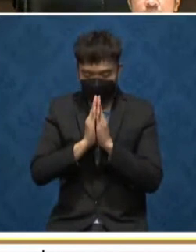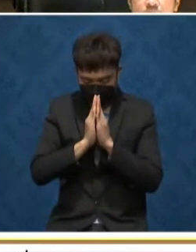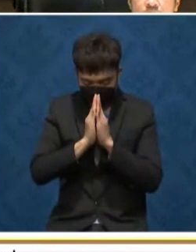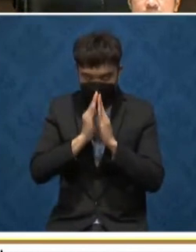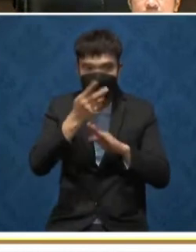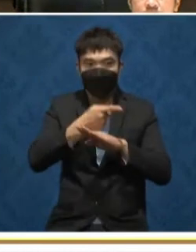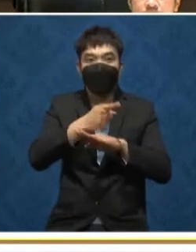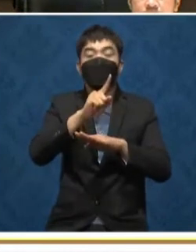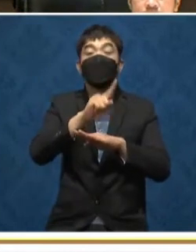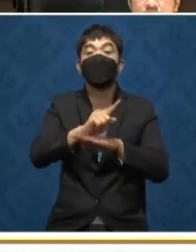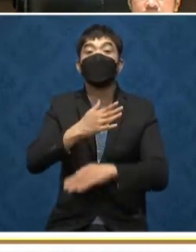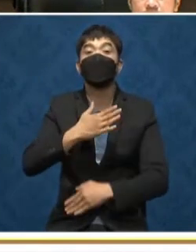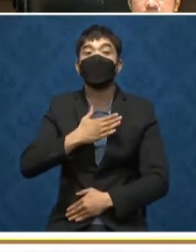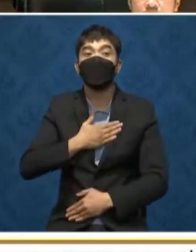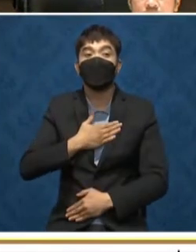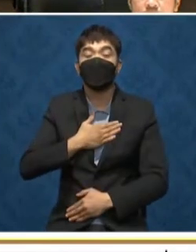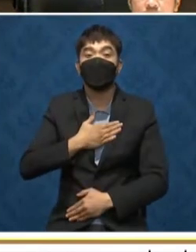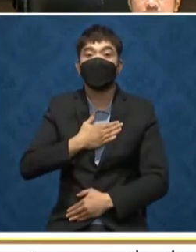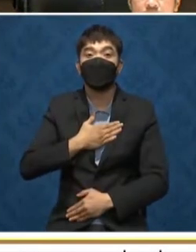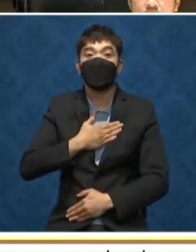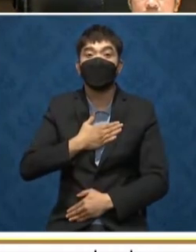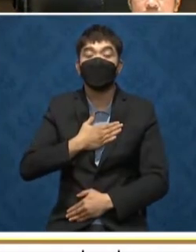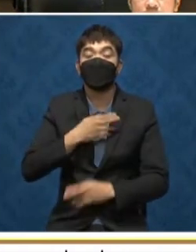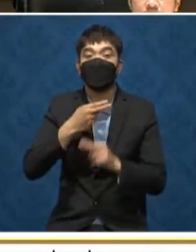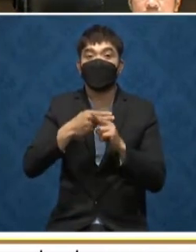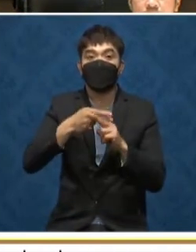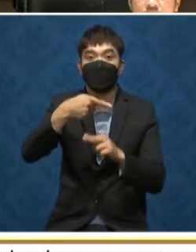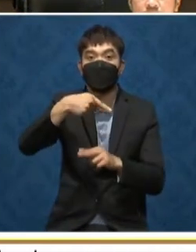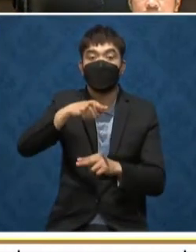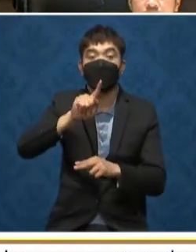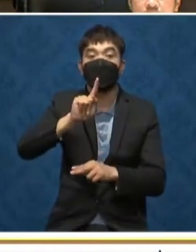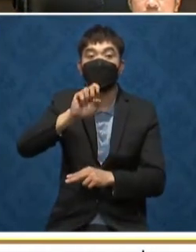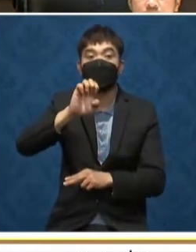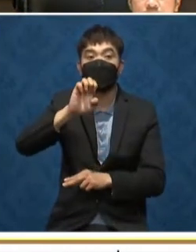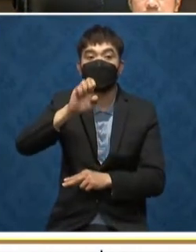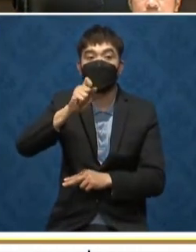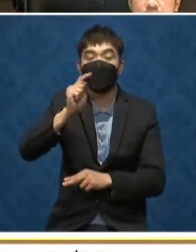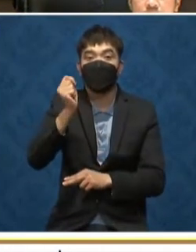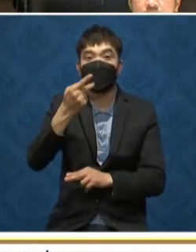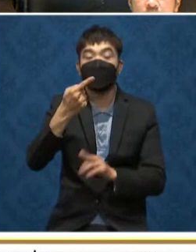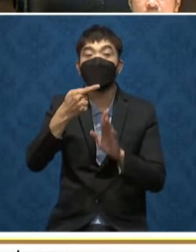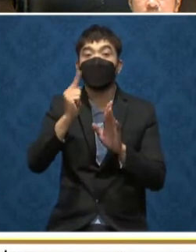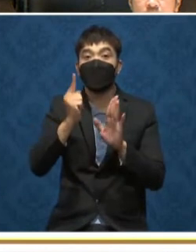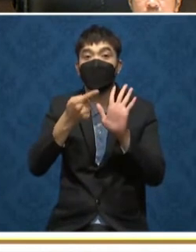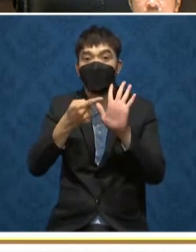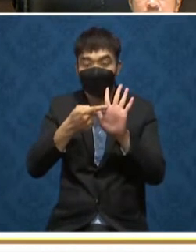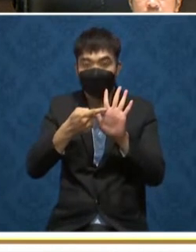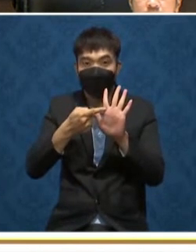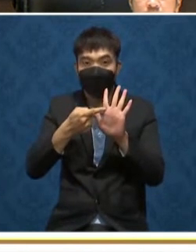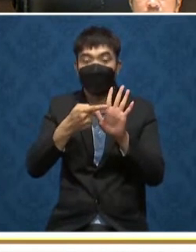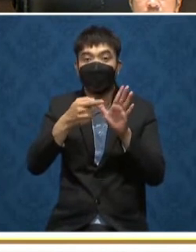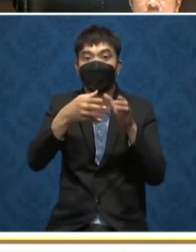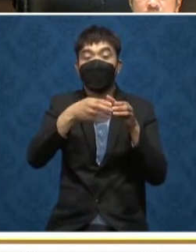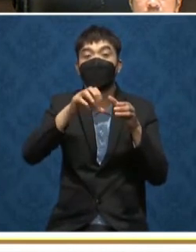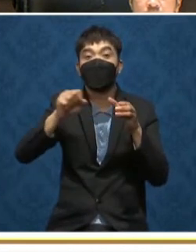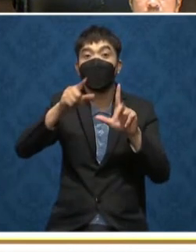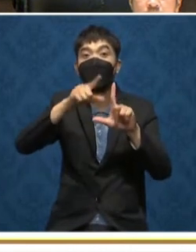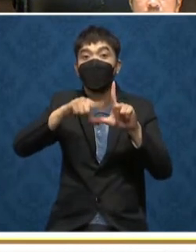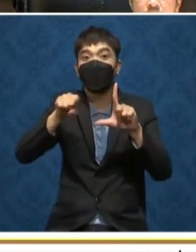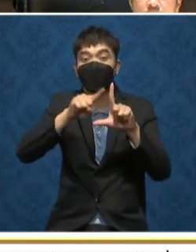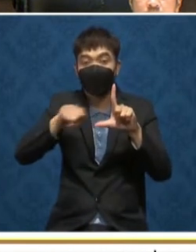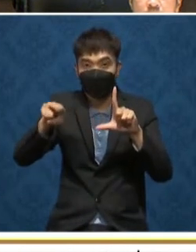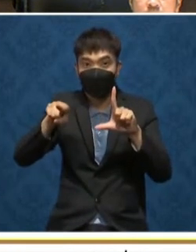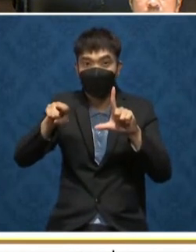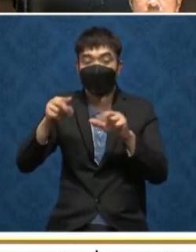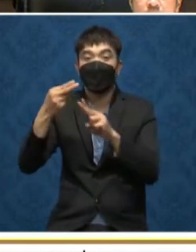ครับผมพิทาลิ้มเจริญรัตน์บัญชีรายชื่อพรรคก้าวไกลขอเสนอนายวัน